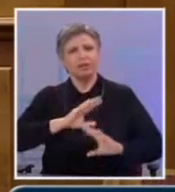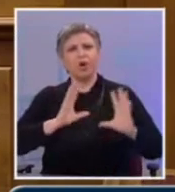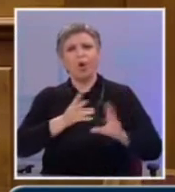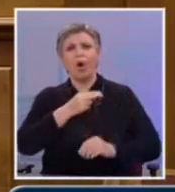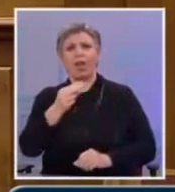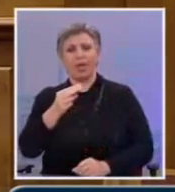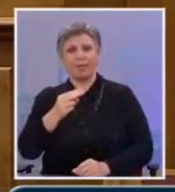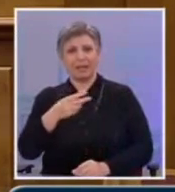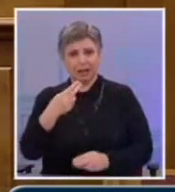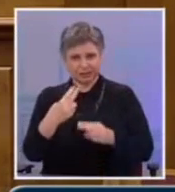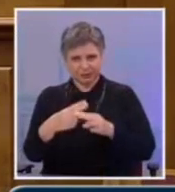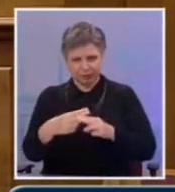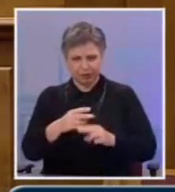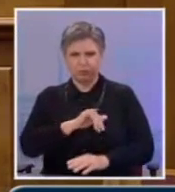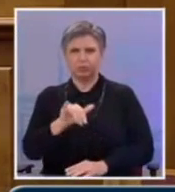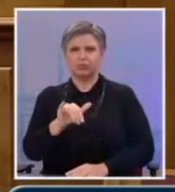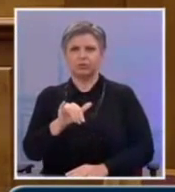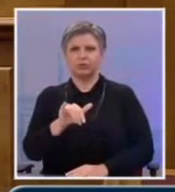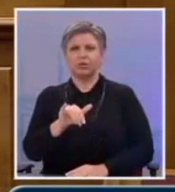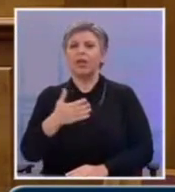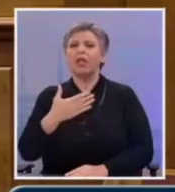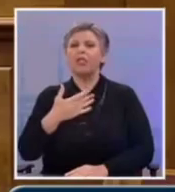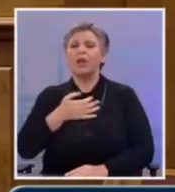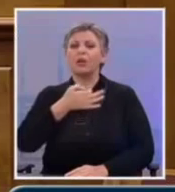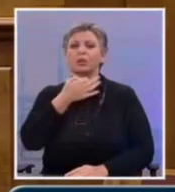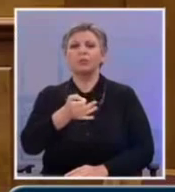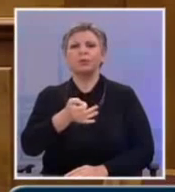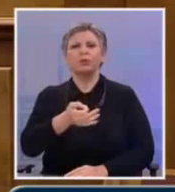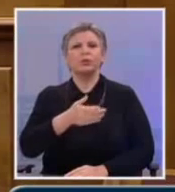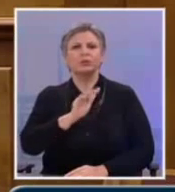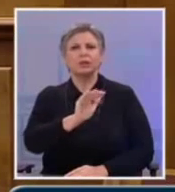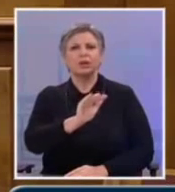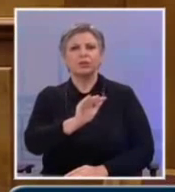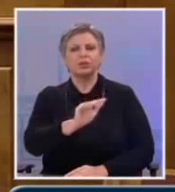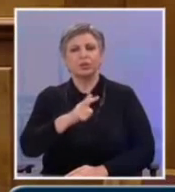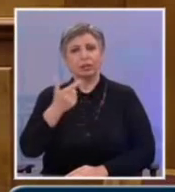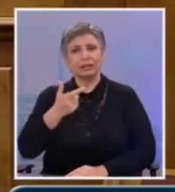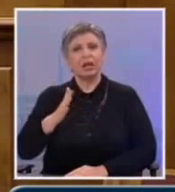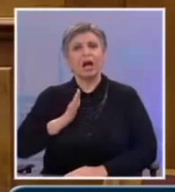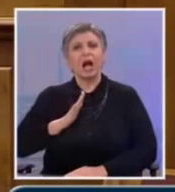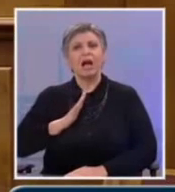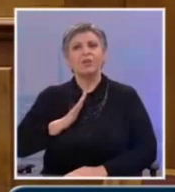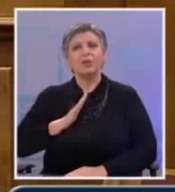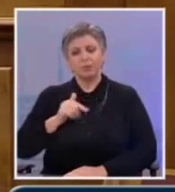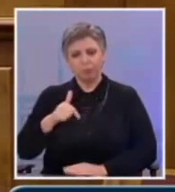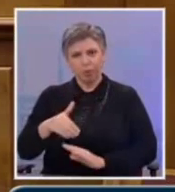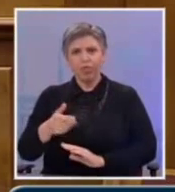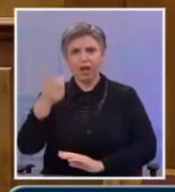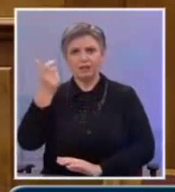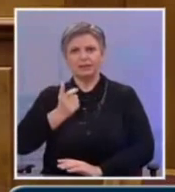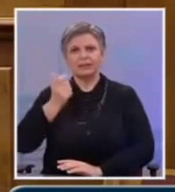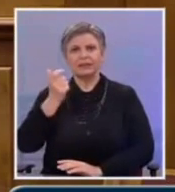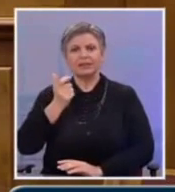Πιστεύετε ότι αυτό που νοιάζει τους συμπολίτες μας που θα βγουν σε λίγο στη σύνταξη